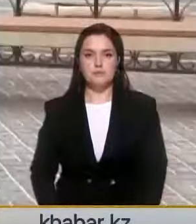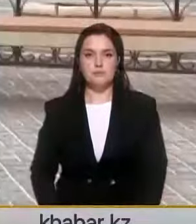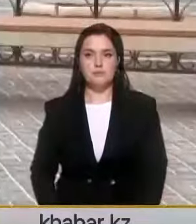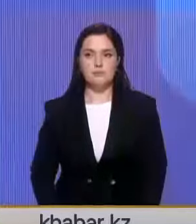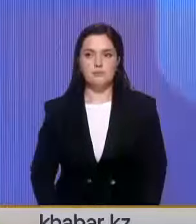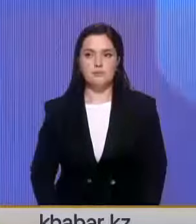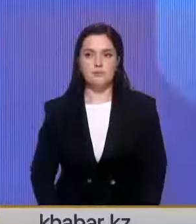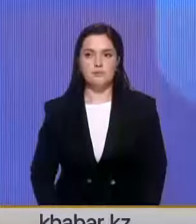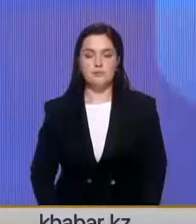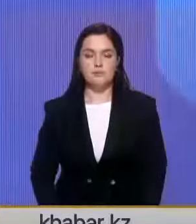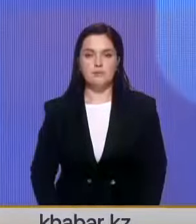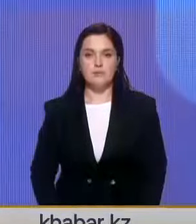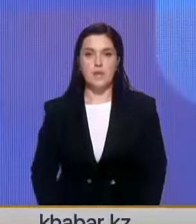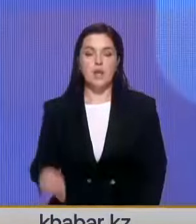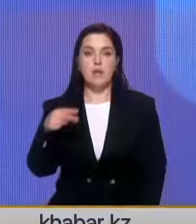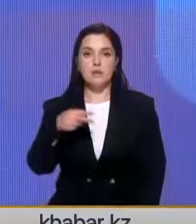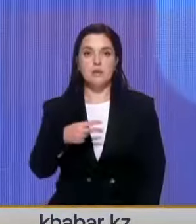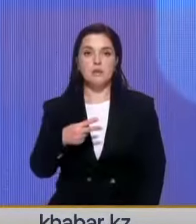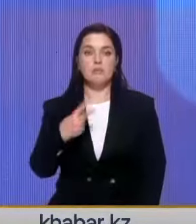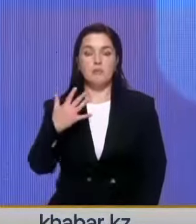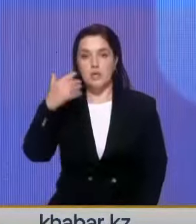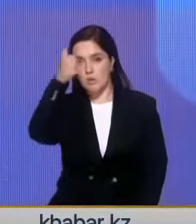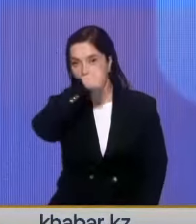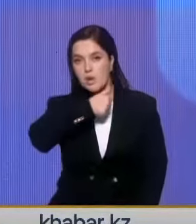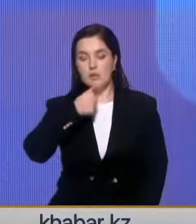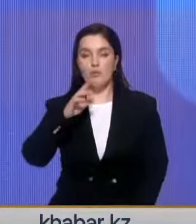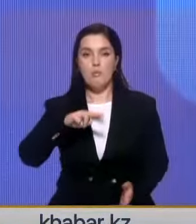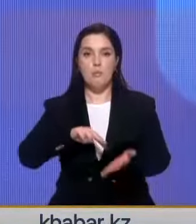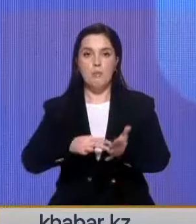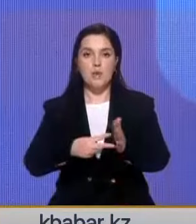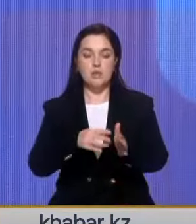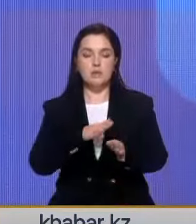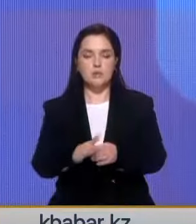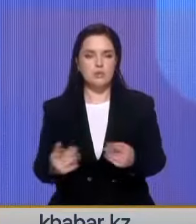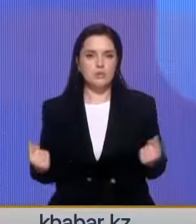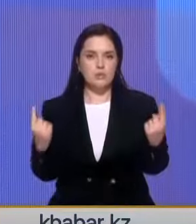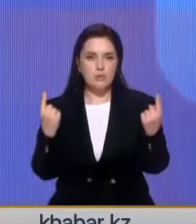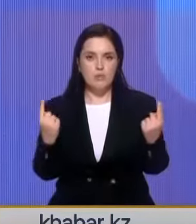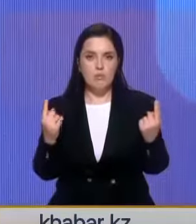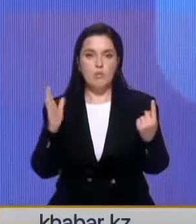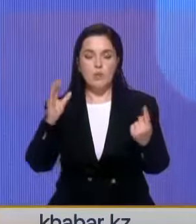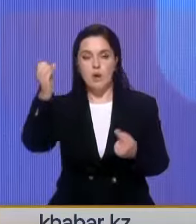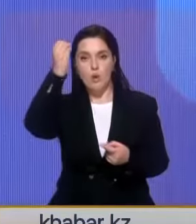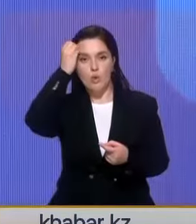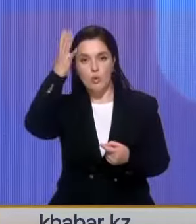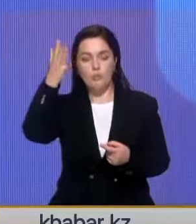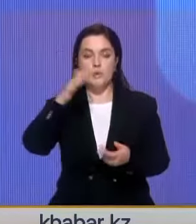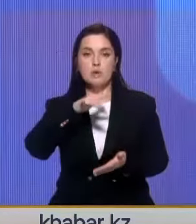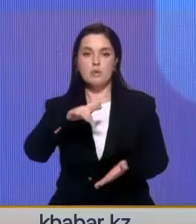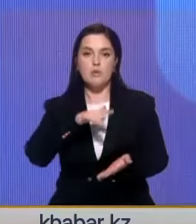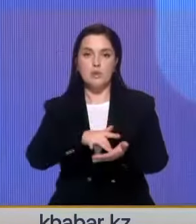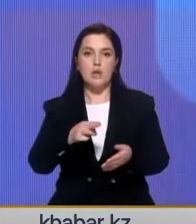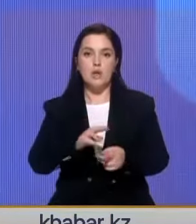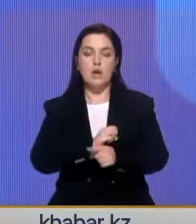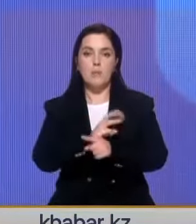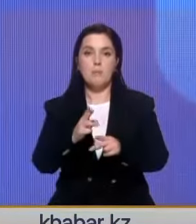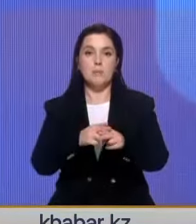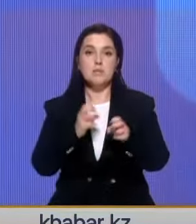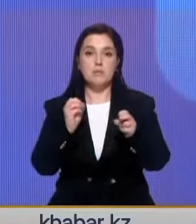населением в 2025 году мы планируем начать реализацию масштабного проекта умный город Для обеспечения безопасности